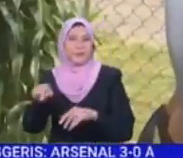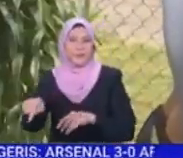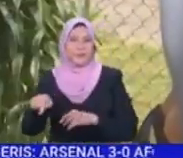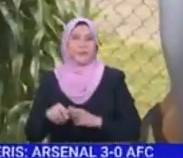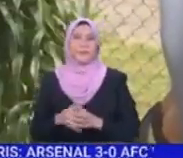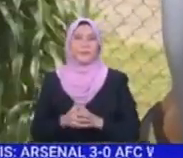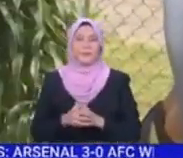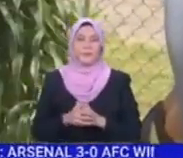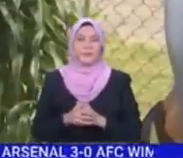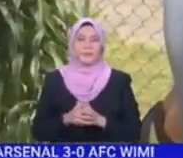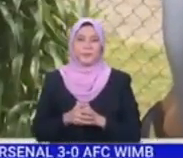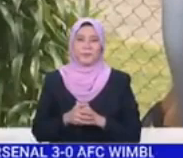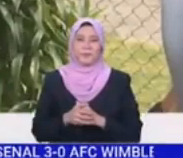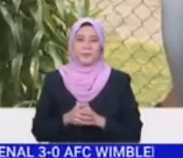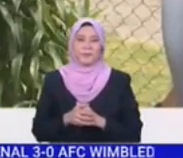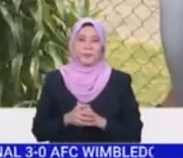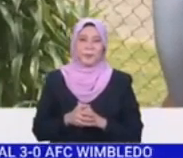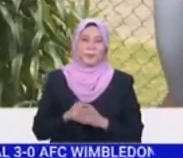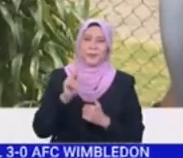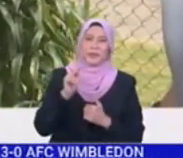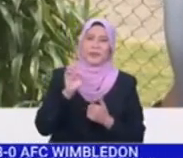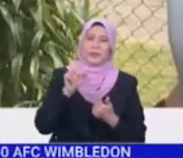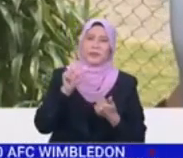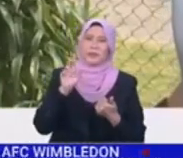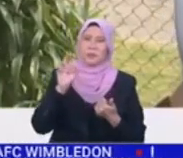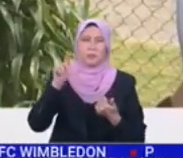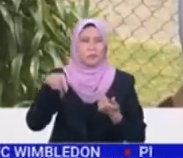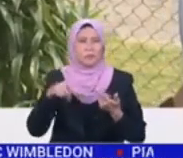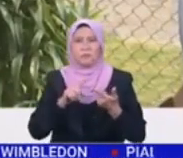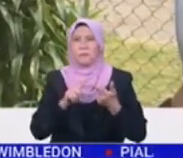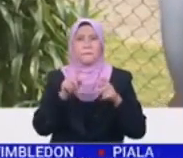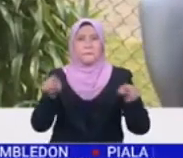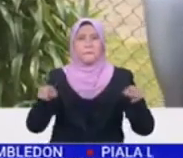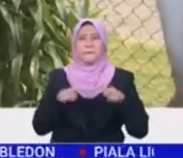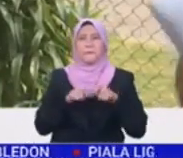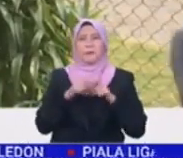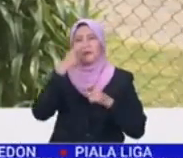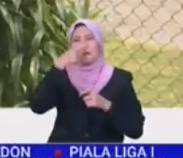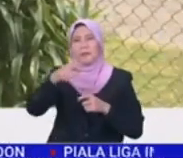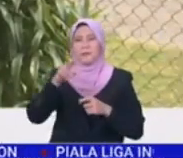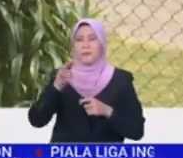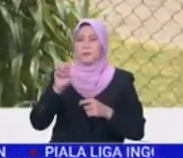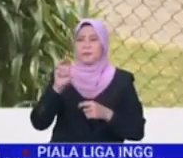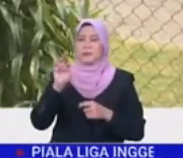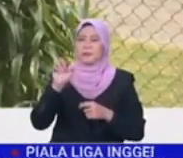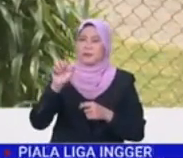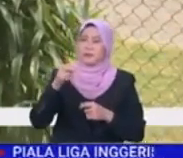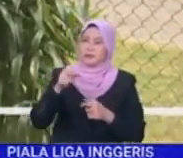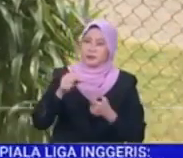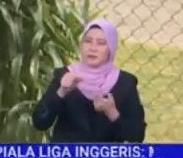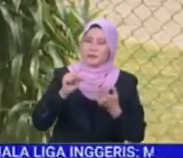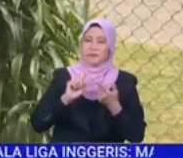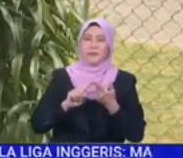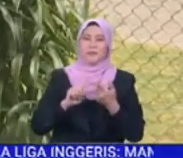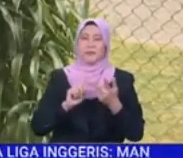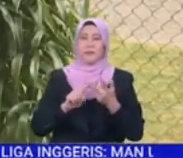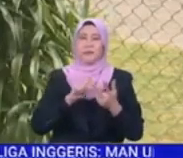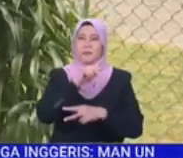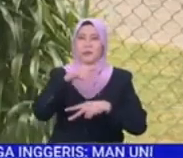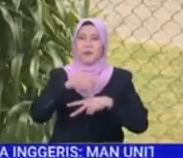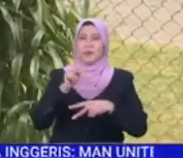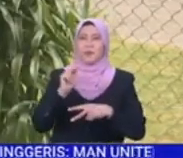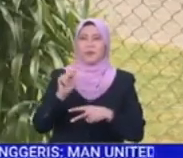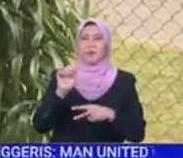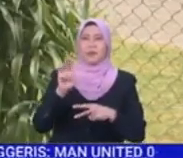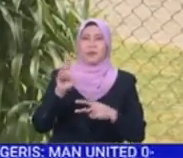juga di kulul pulau-pulau yang tempat menarik di mercang Pulau kabu di sepanjang pantai